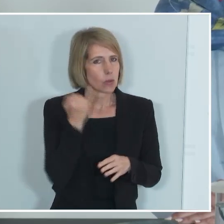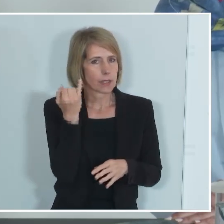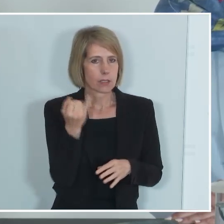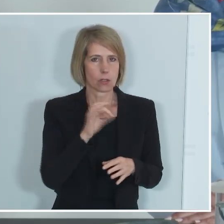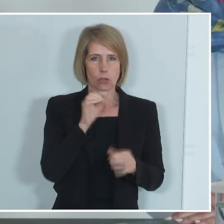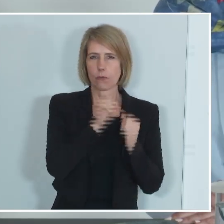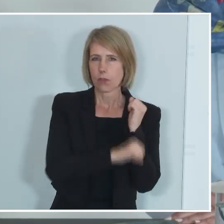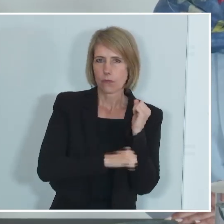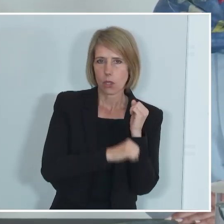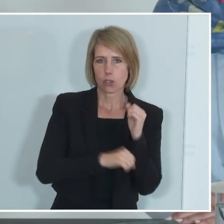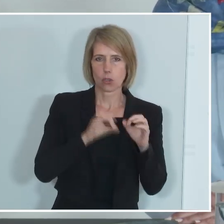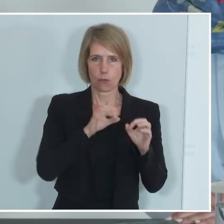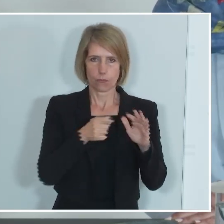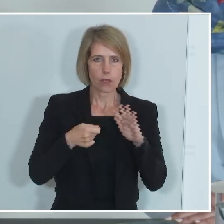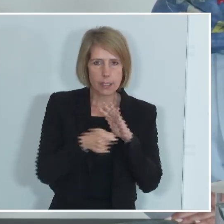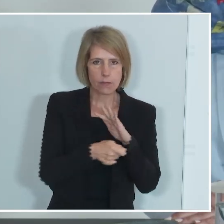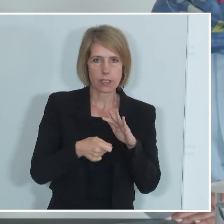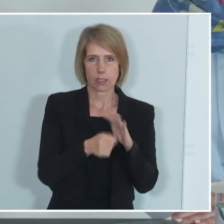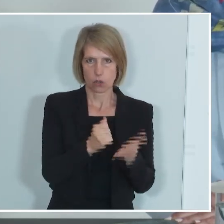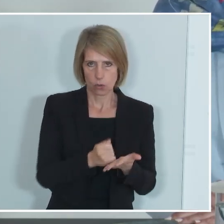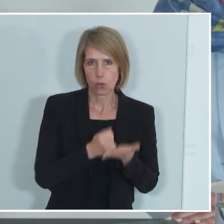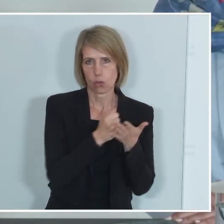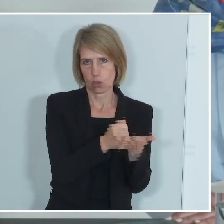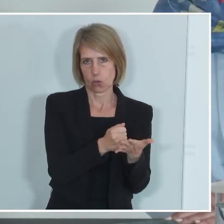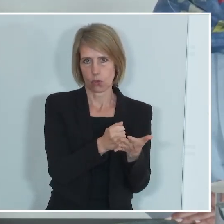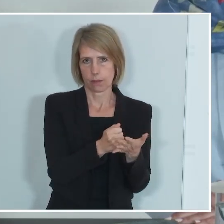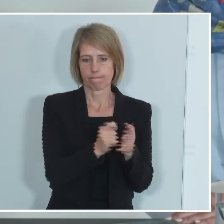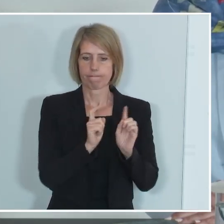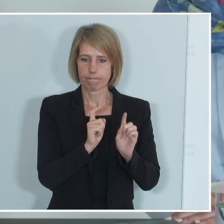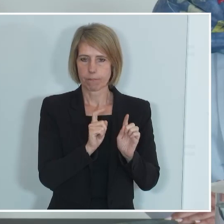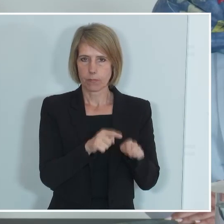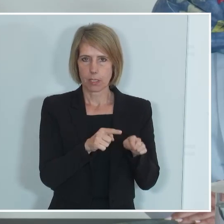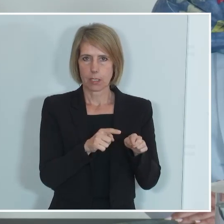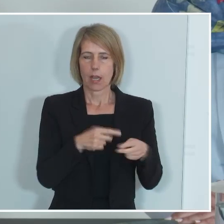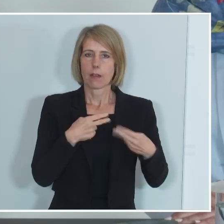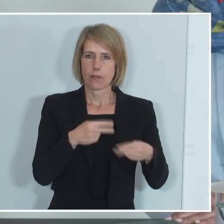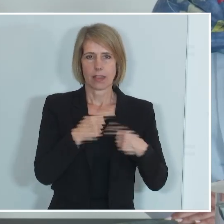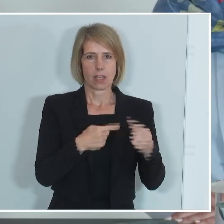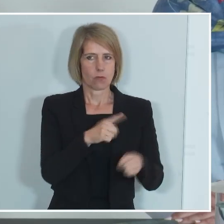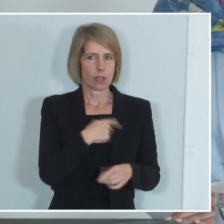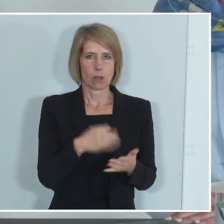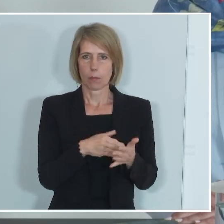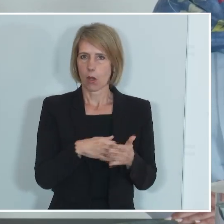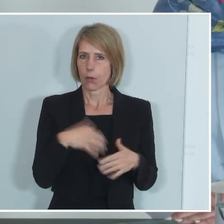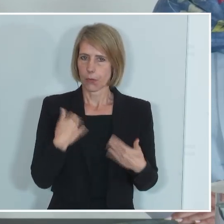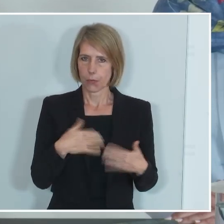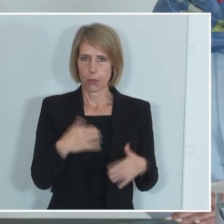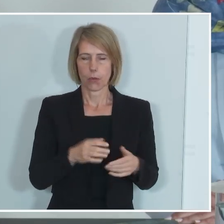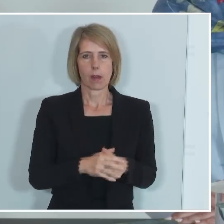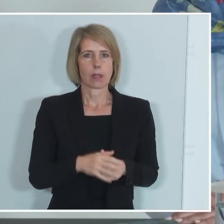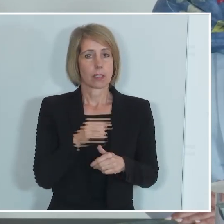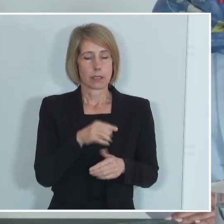um Investitionen zu unterstützen. Und ich glaube, dass wir hier Weiterentwicklungen brauchen. Der Beihilferahmen stammt aus einer